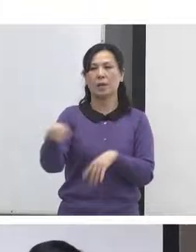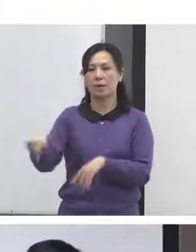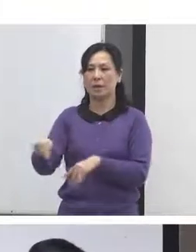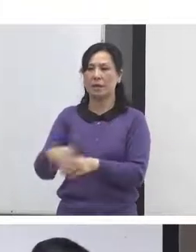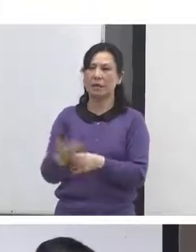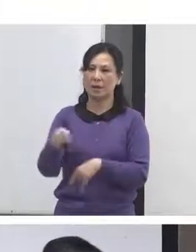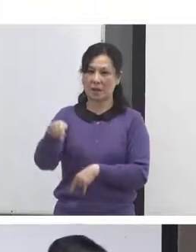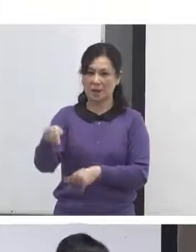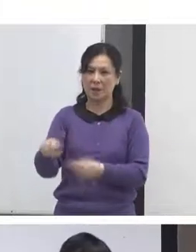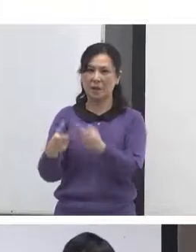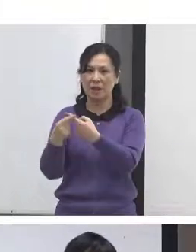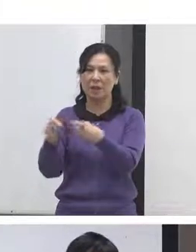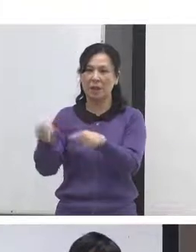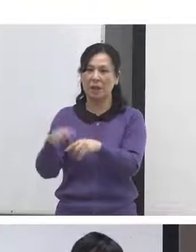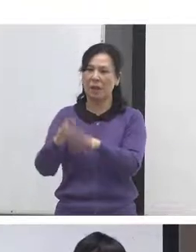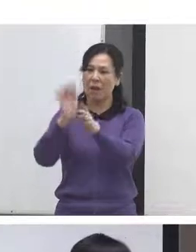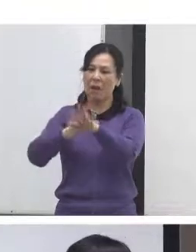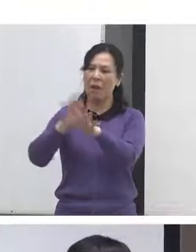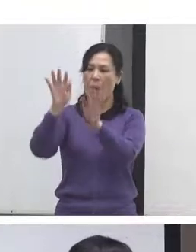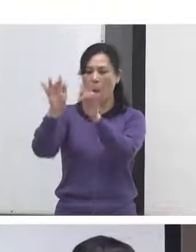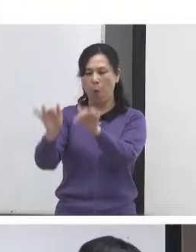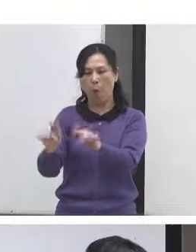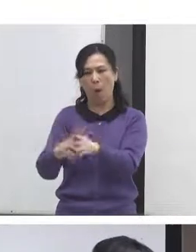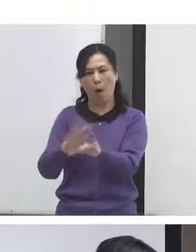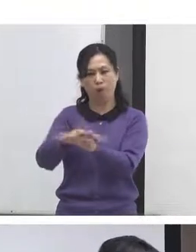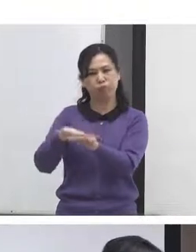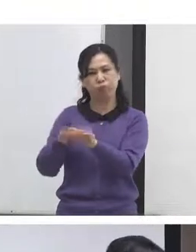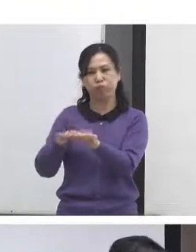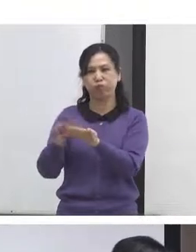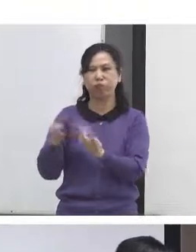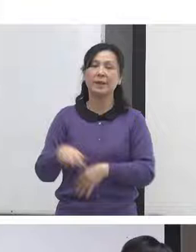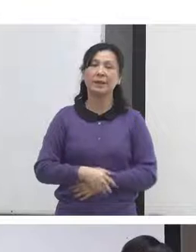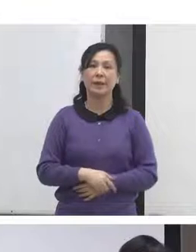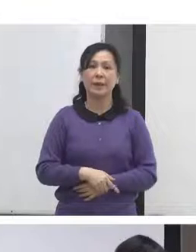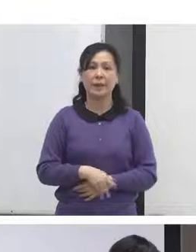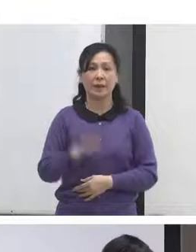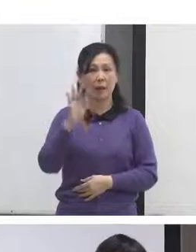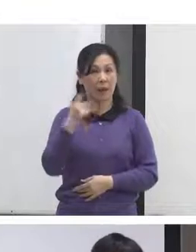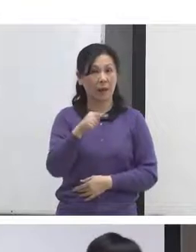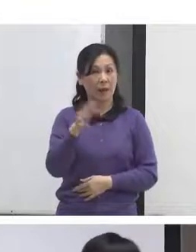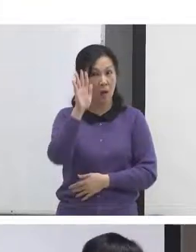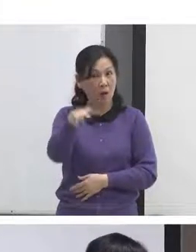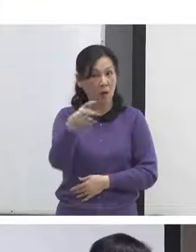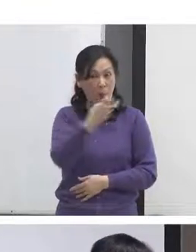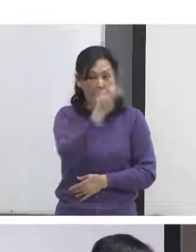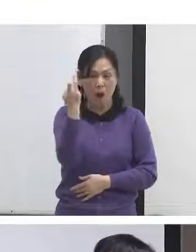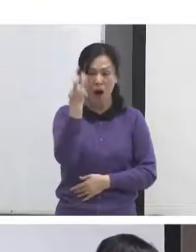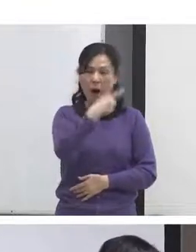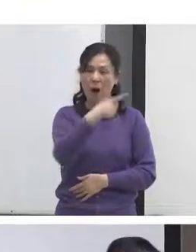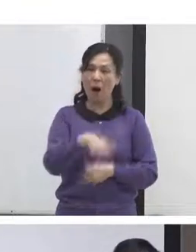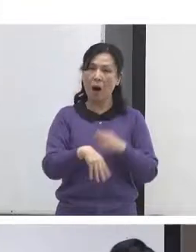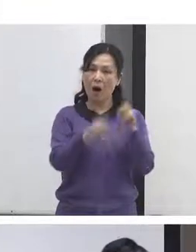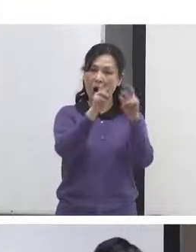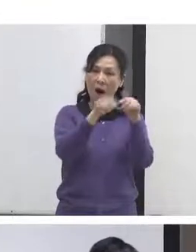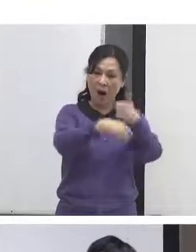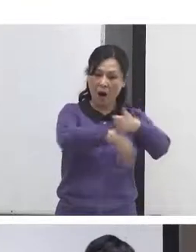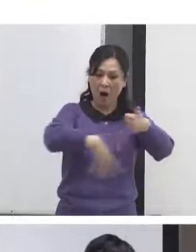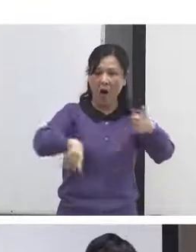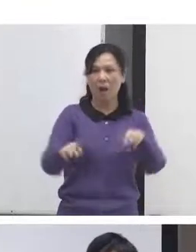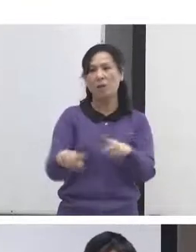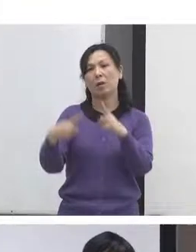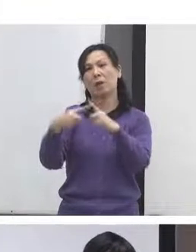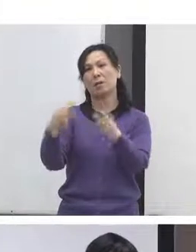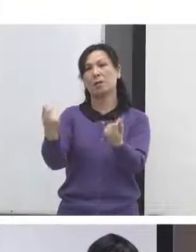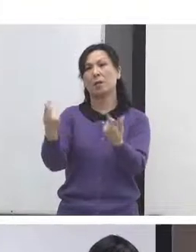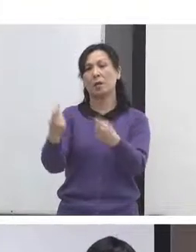的，然后最后它才会变成了政府资料。但是其实我后来觉得更多是这样子，就其实资讯系统的东西都是来自于人工的，